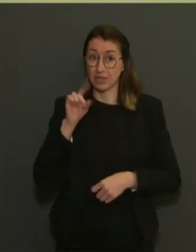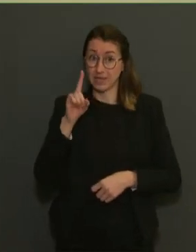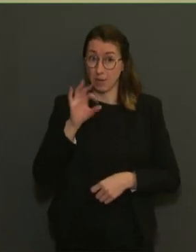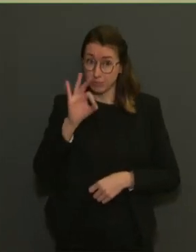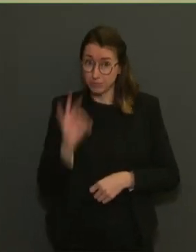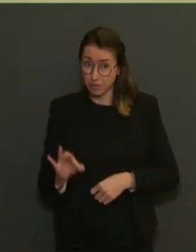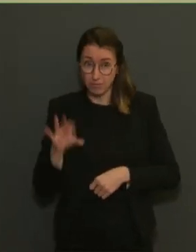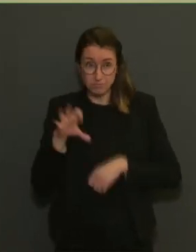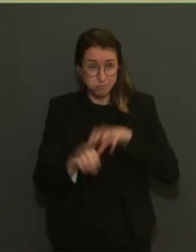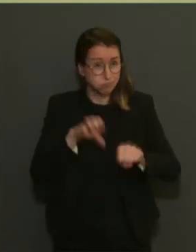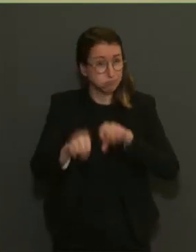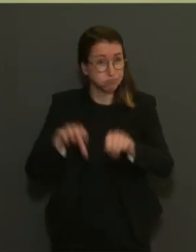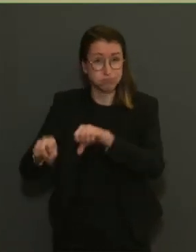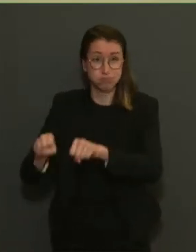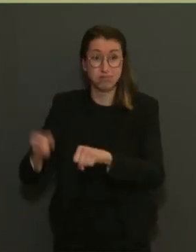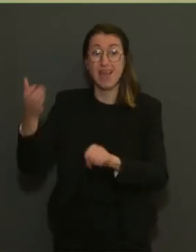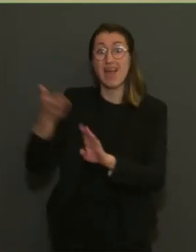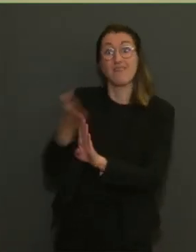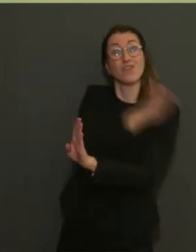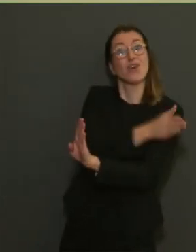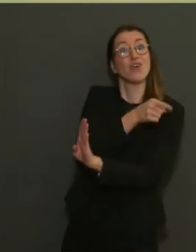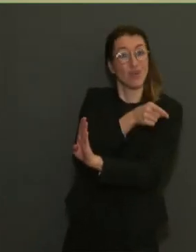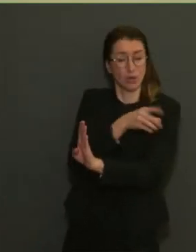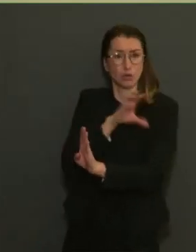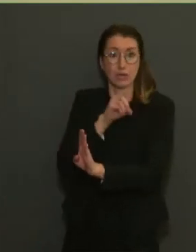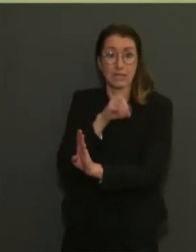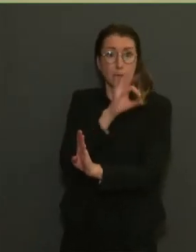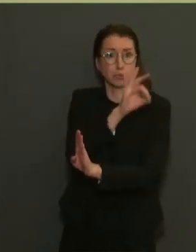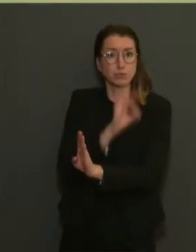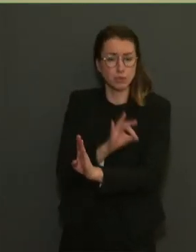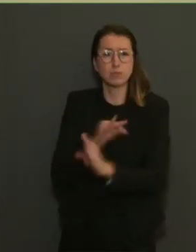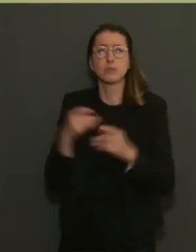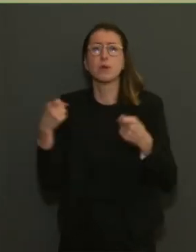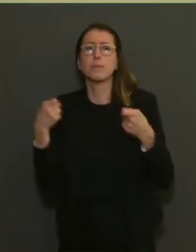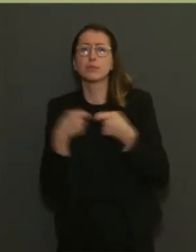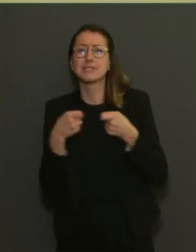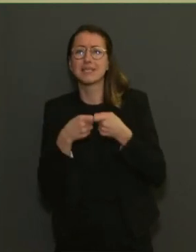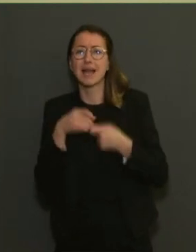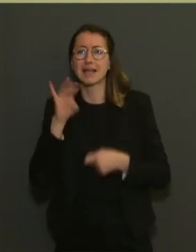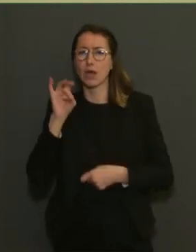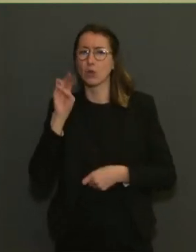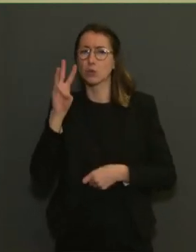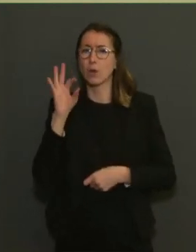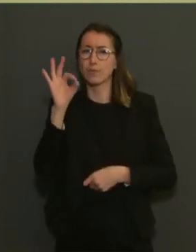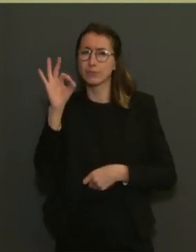33%. Et Bruxelles, 43%, alors qu'on était à 27%.